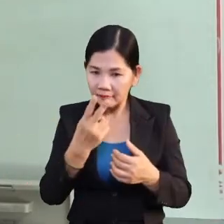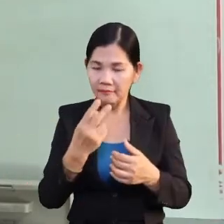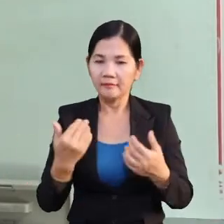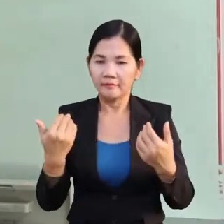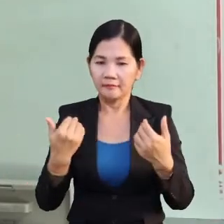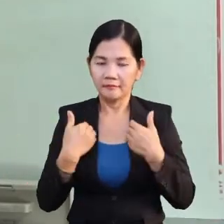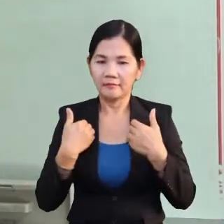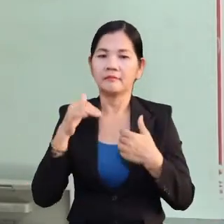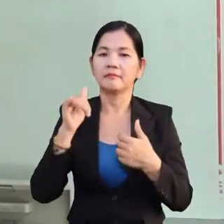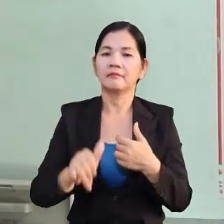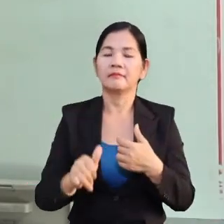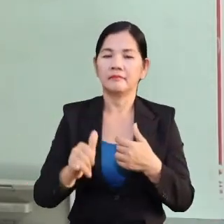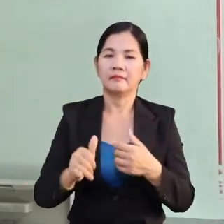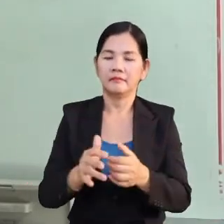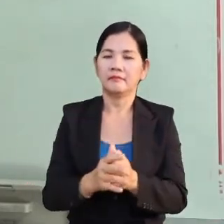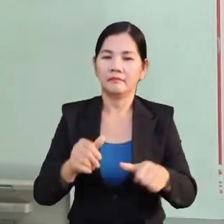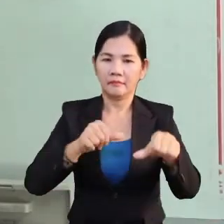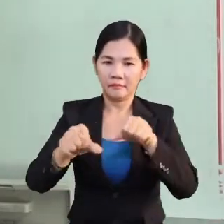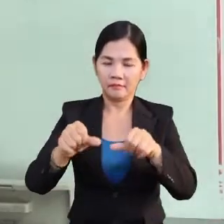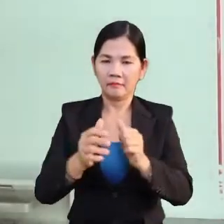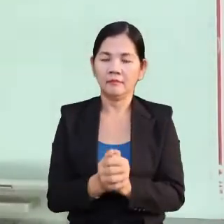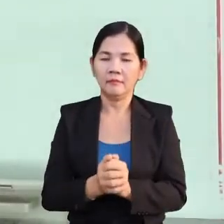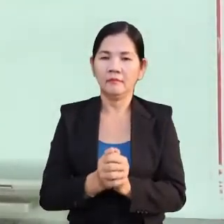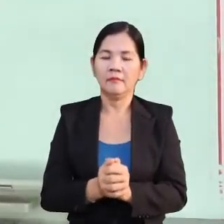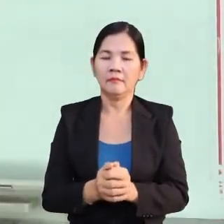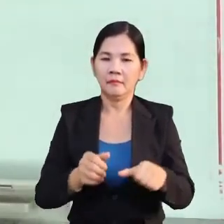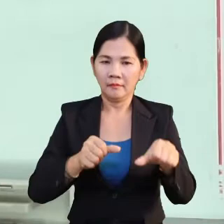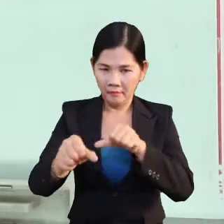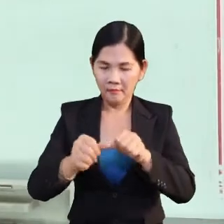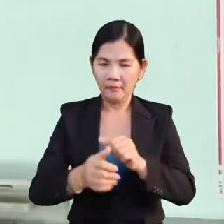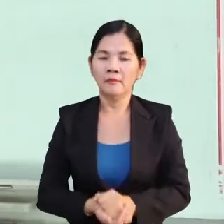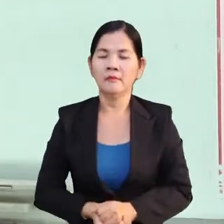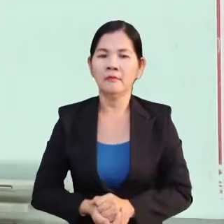ចាំនៅឥឡូវកូនមើលទាំងអស់គ្នានឹងមានអ្វីបន្តទៀត